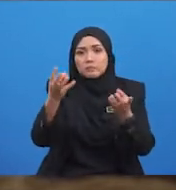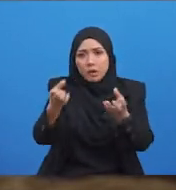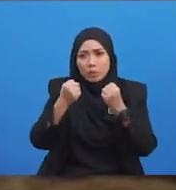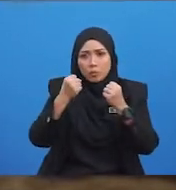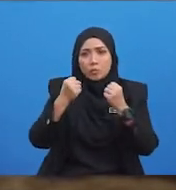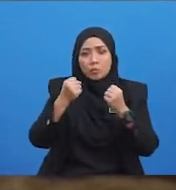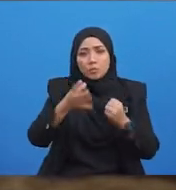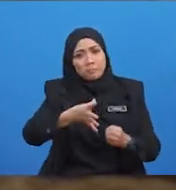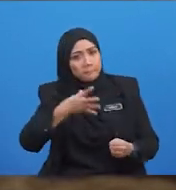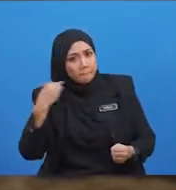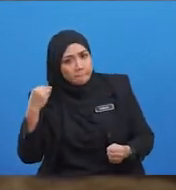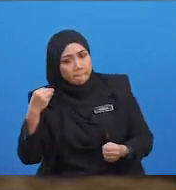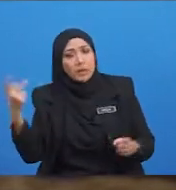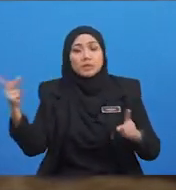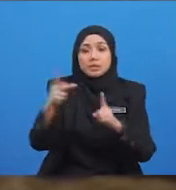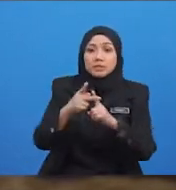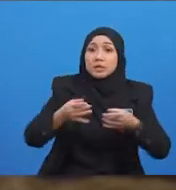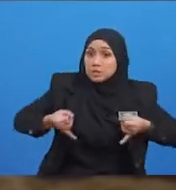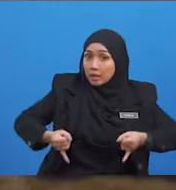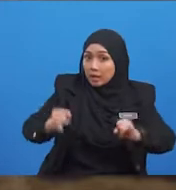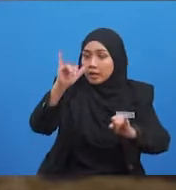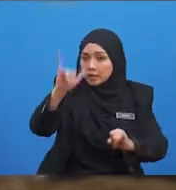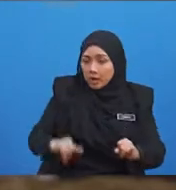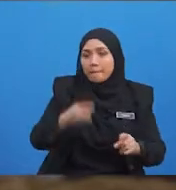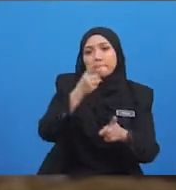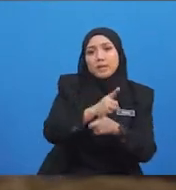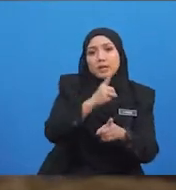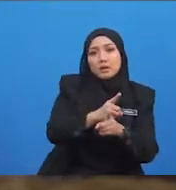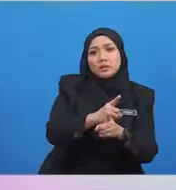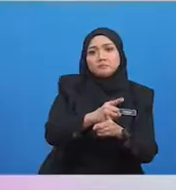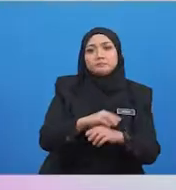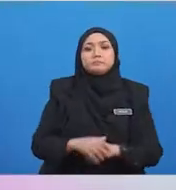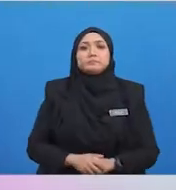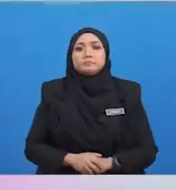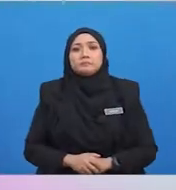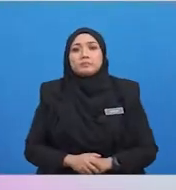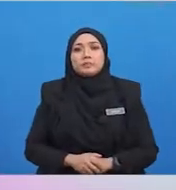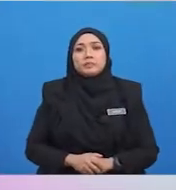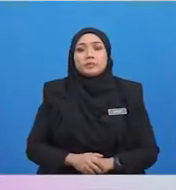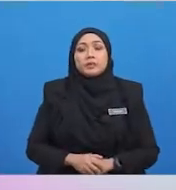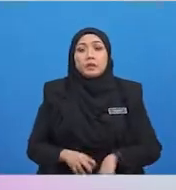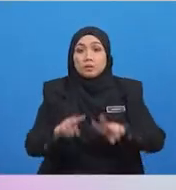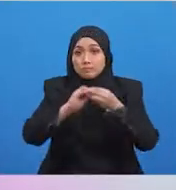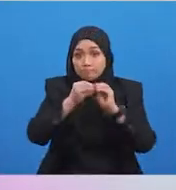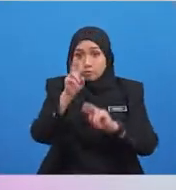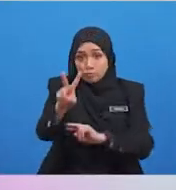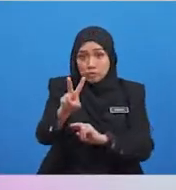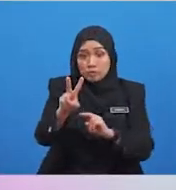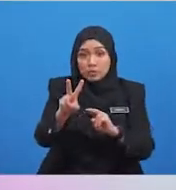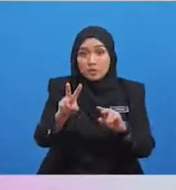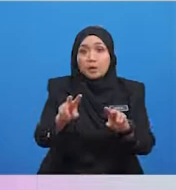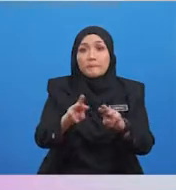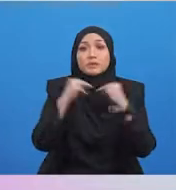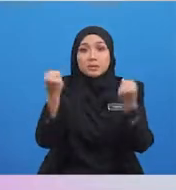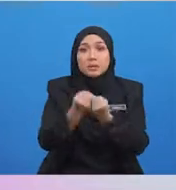benar. Latar masyarakat yang kedua ialah masyarakat yang ikhlas.